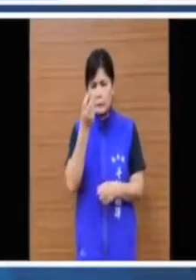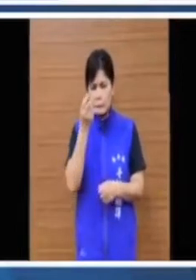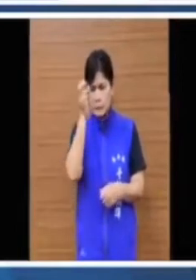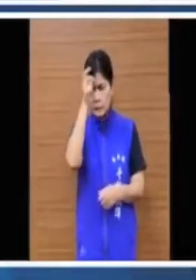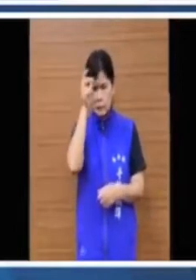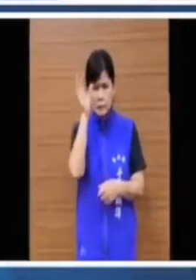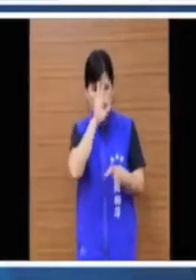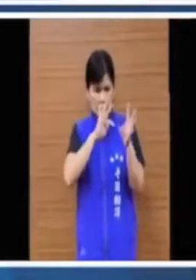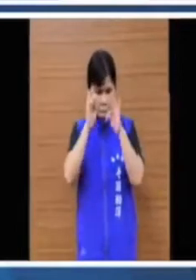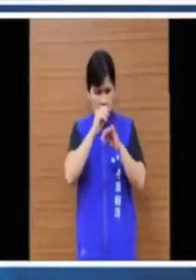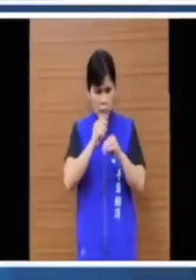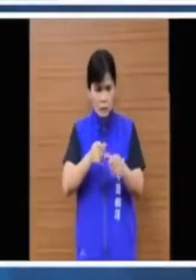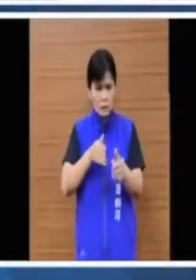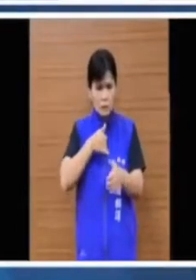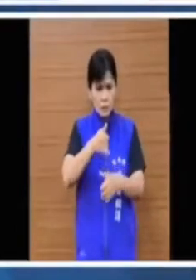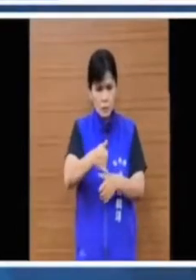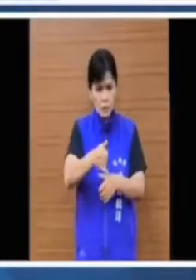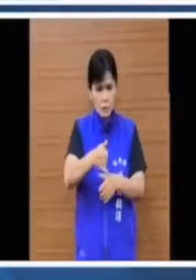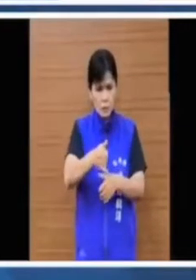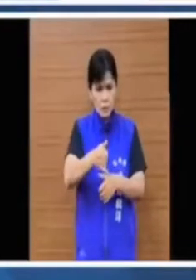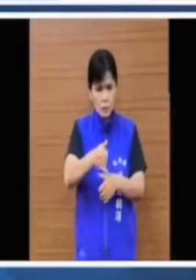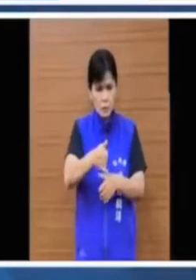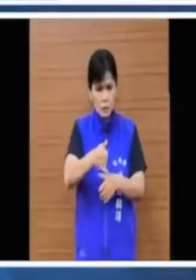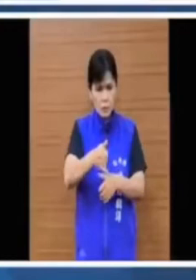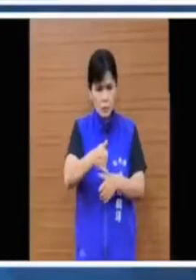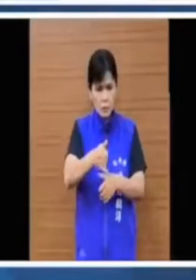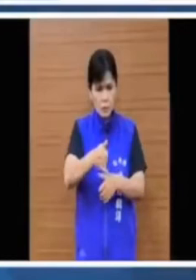对员工进行普筛